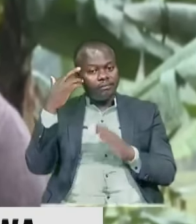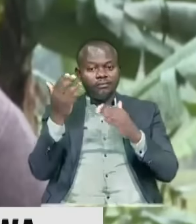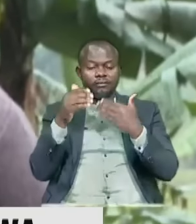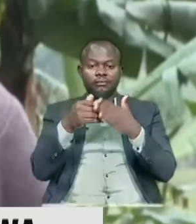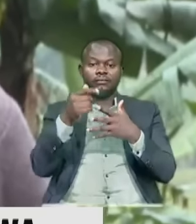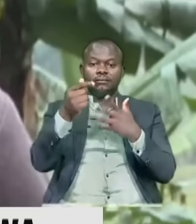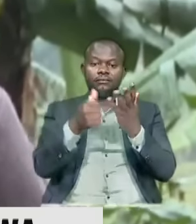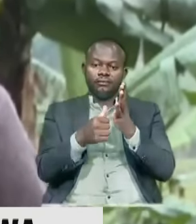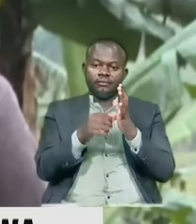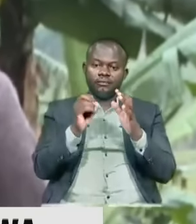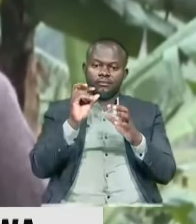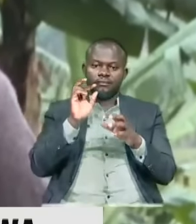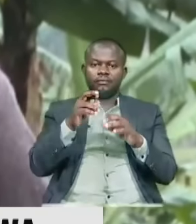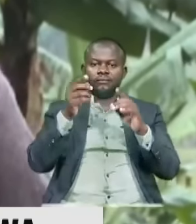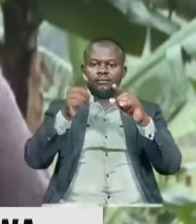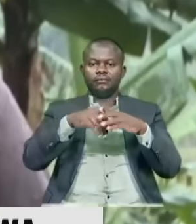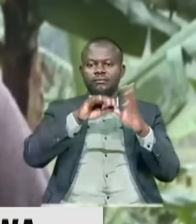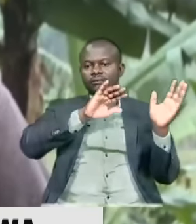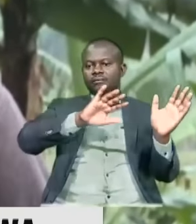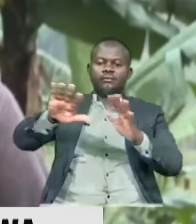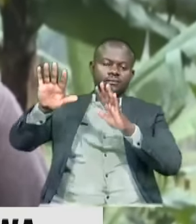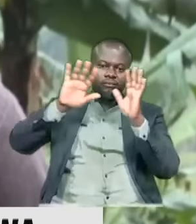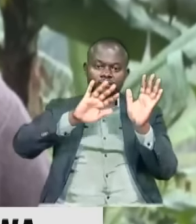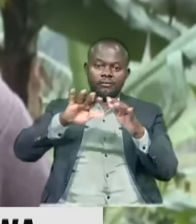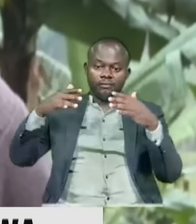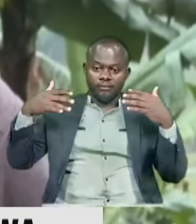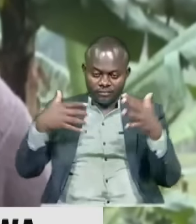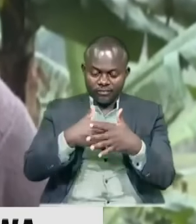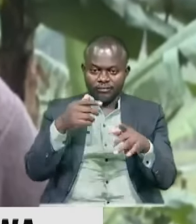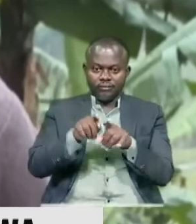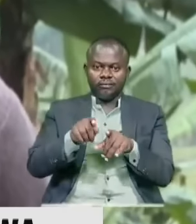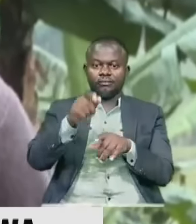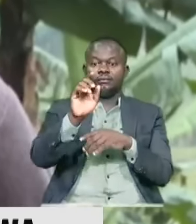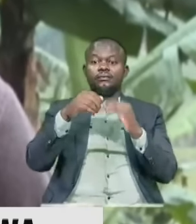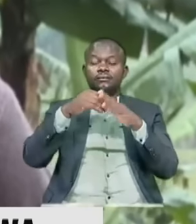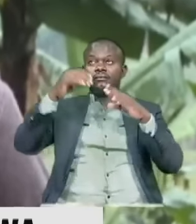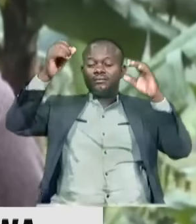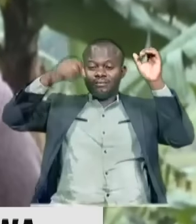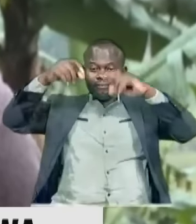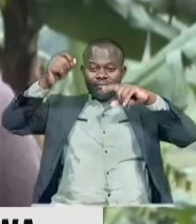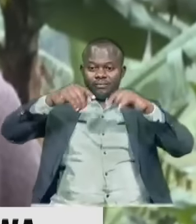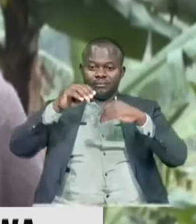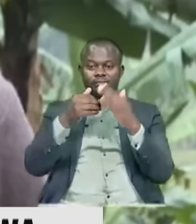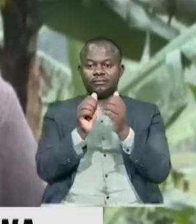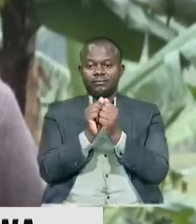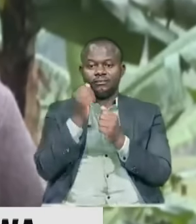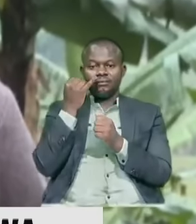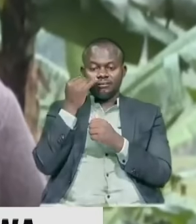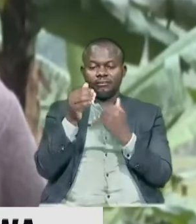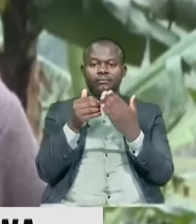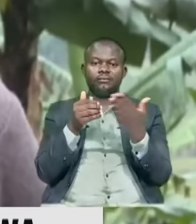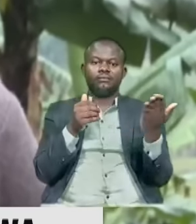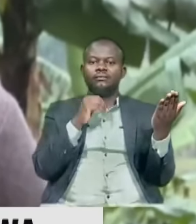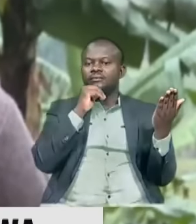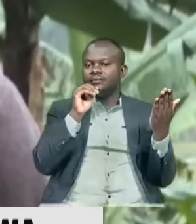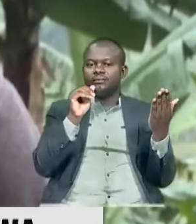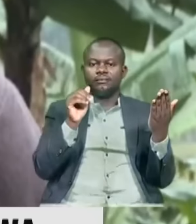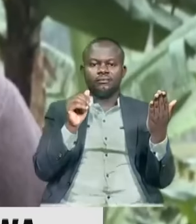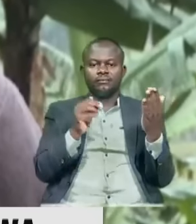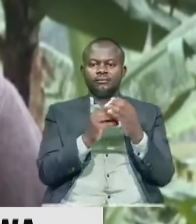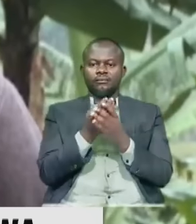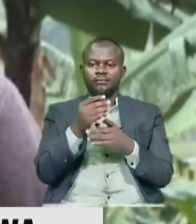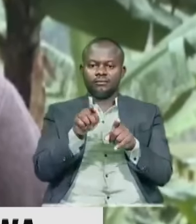kirabiranya cyangwa akaza umuyaga utunguranya nk'uwo cyangwa urubura, urya itoki rwakubiswe n'urubura ntabwo rwera ngo rwarutsanzwe